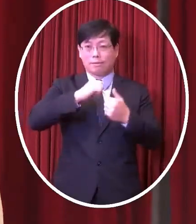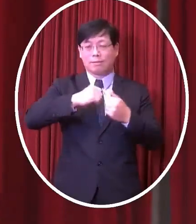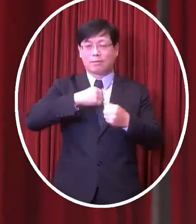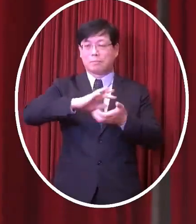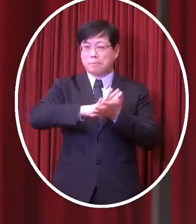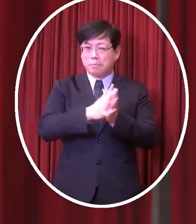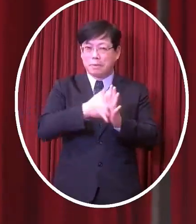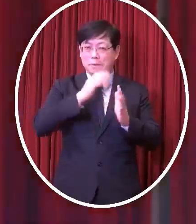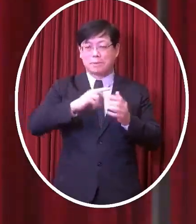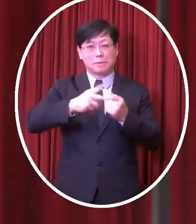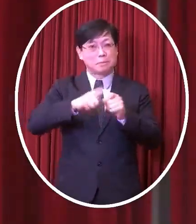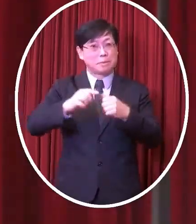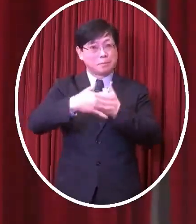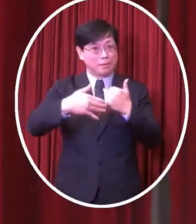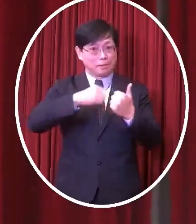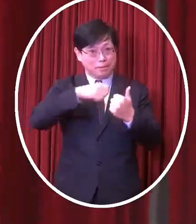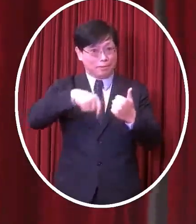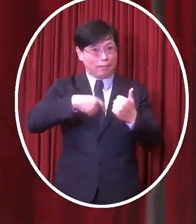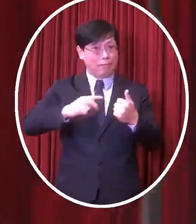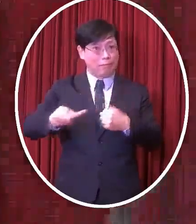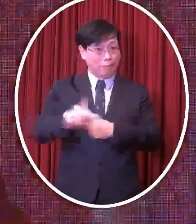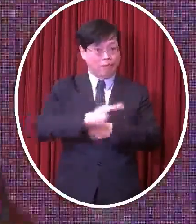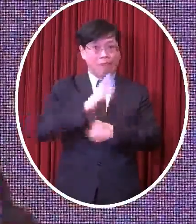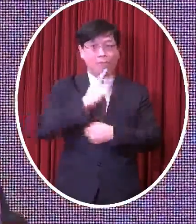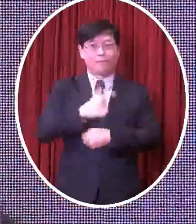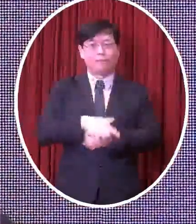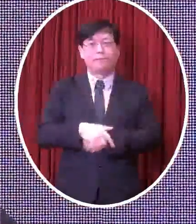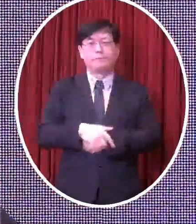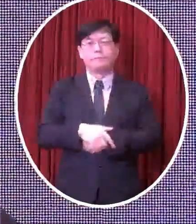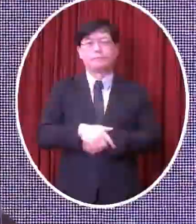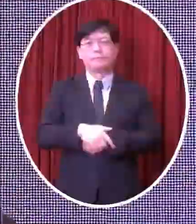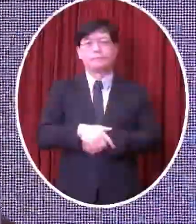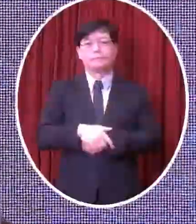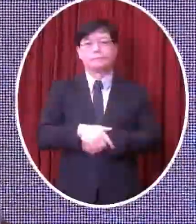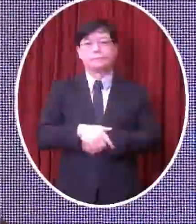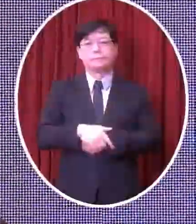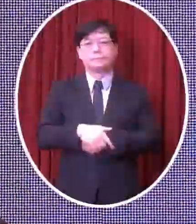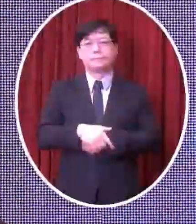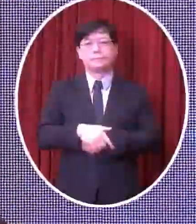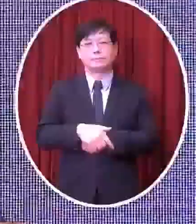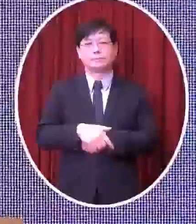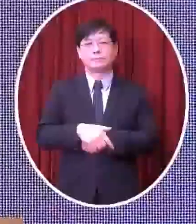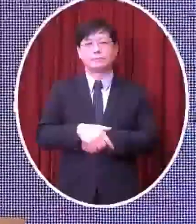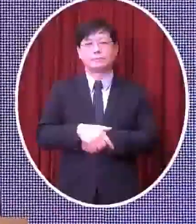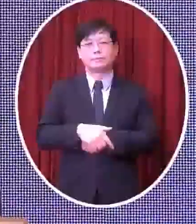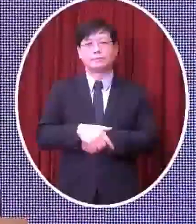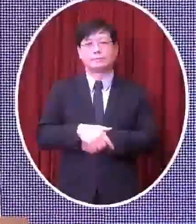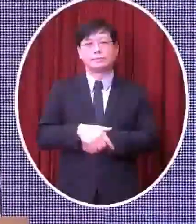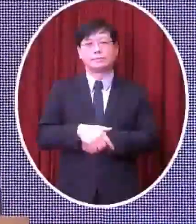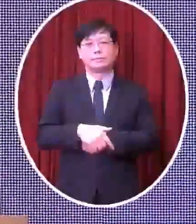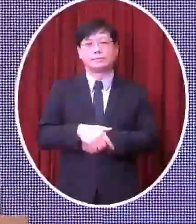台，请教总统和赖副，谢谢。 你要回答吗？